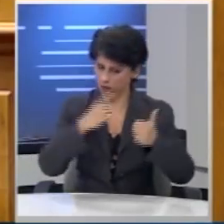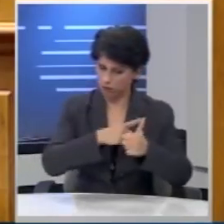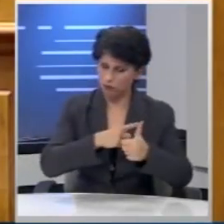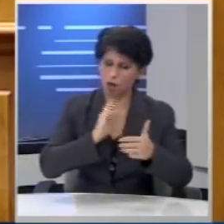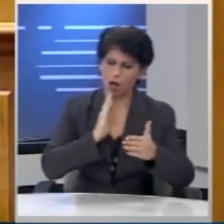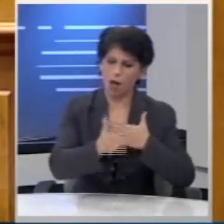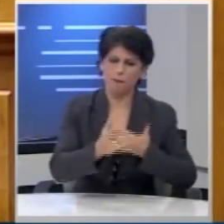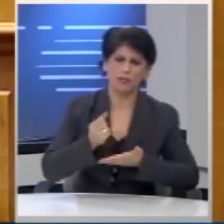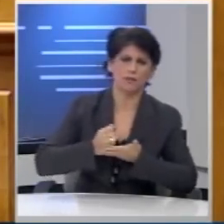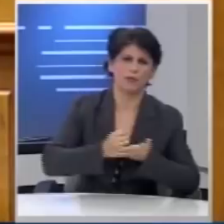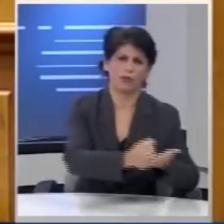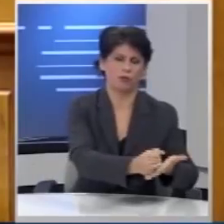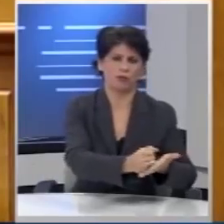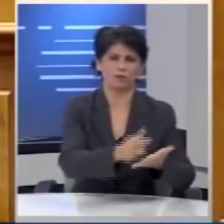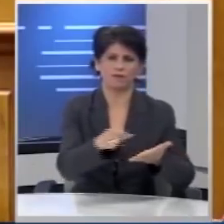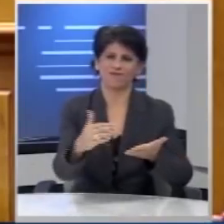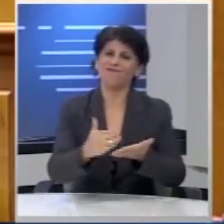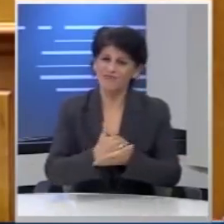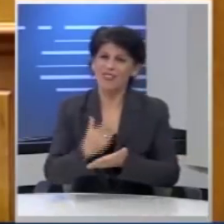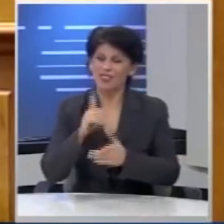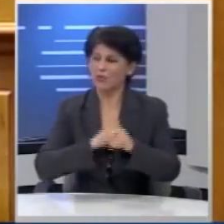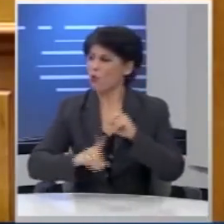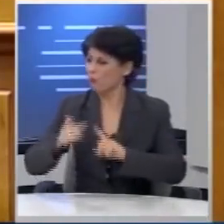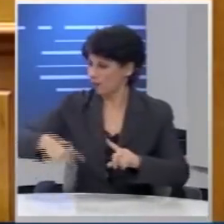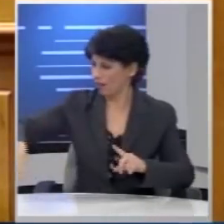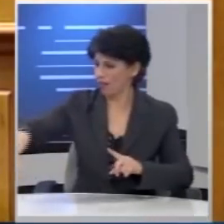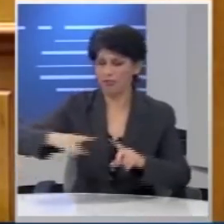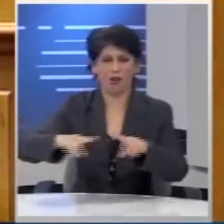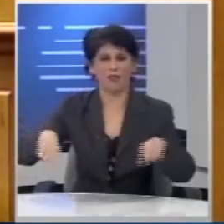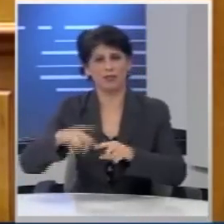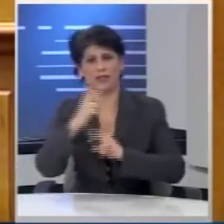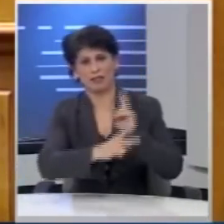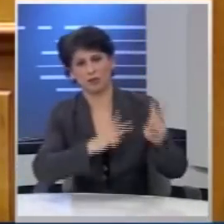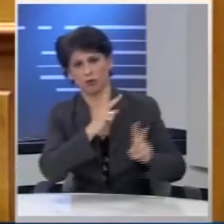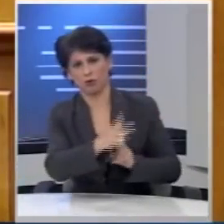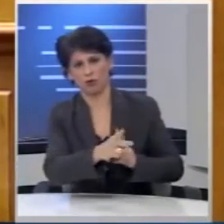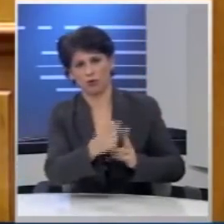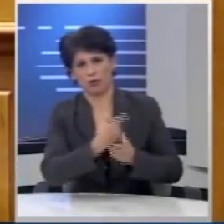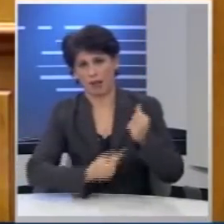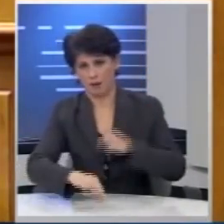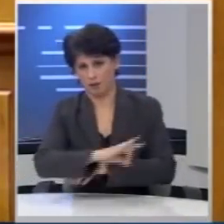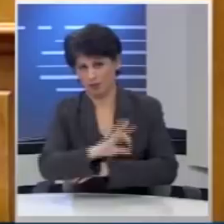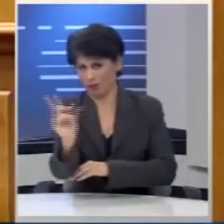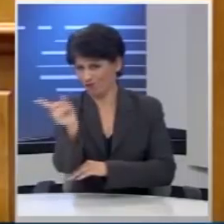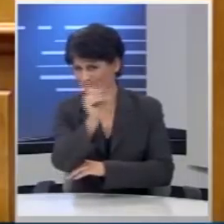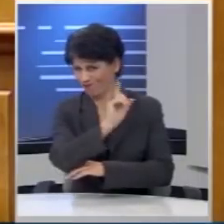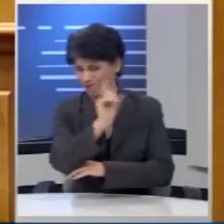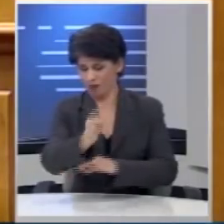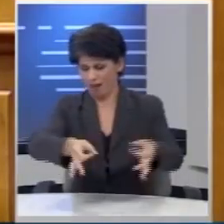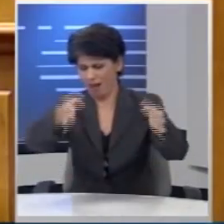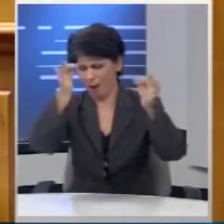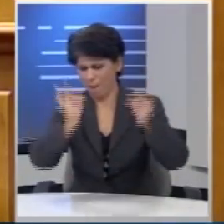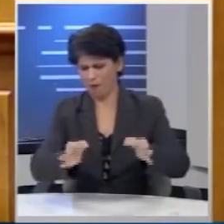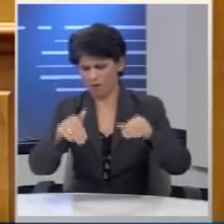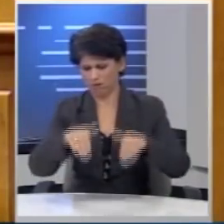των άμεσων επιδοτήσεων. Σας αδικούν λοιπόν όσοι εδώ μέσα σας κατηγορούν για έλλειψη σχεδίου. Είστε